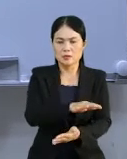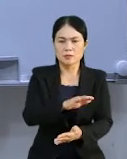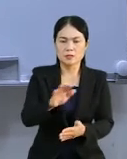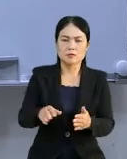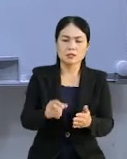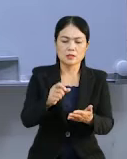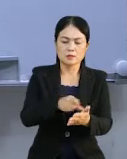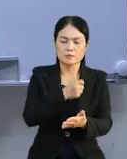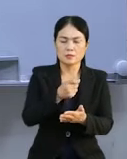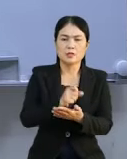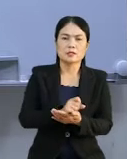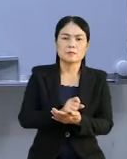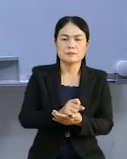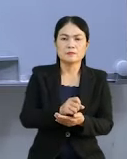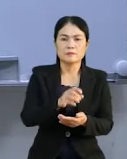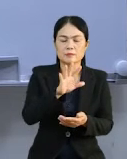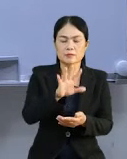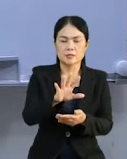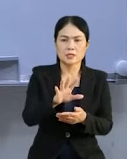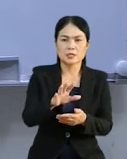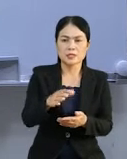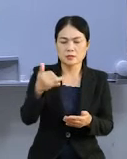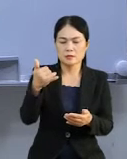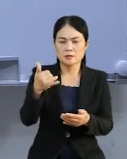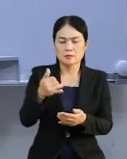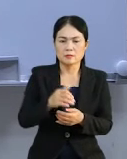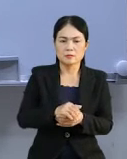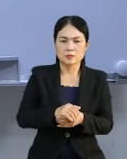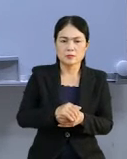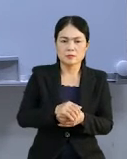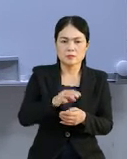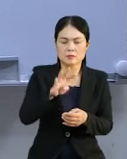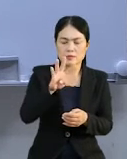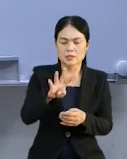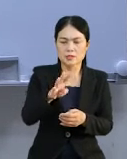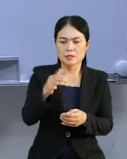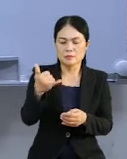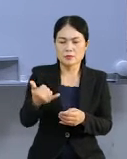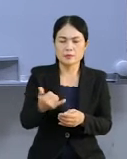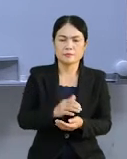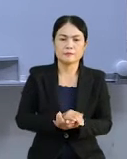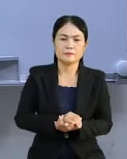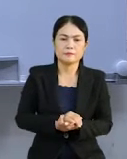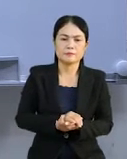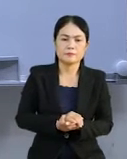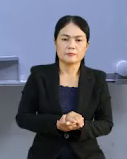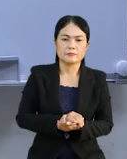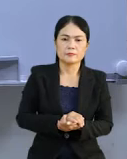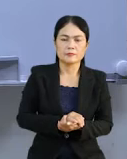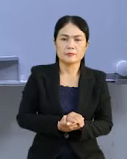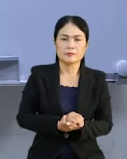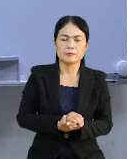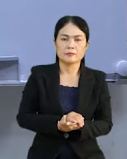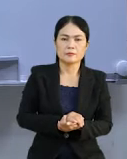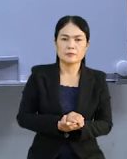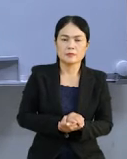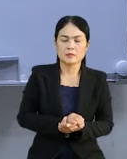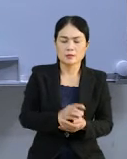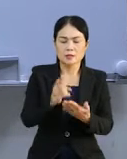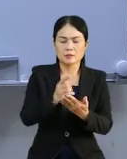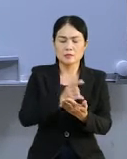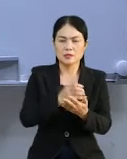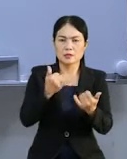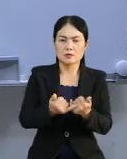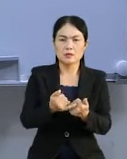tiếng ọc này nơi tùm qua tí hà sắp rằm mùi xong tục sai sắp rằm rằm mùi chà chẳng mê đến nít